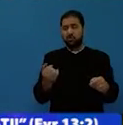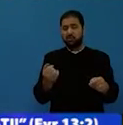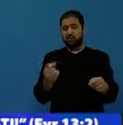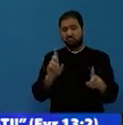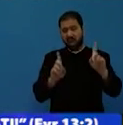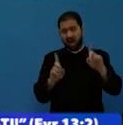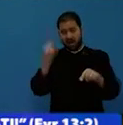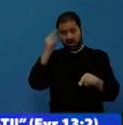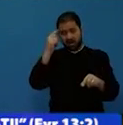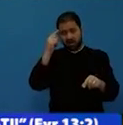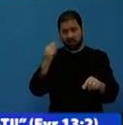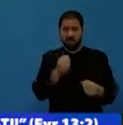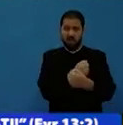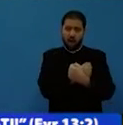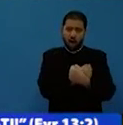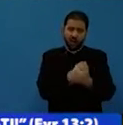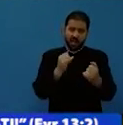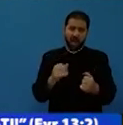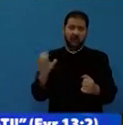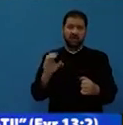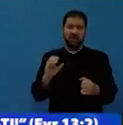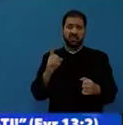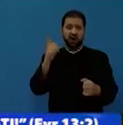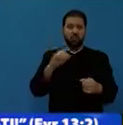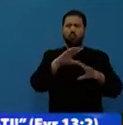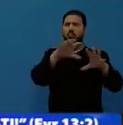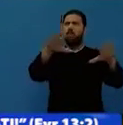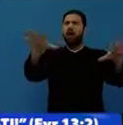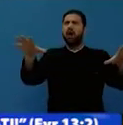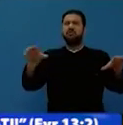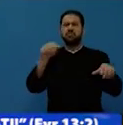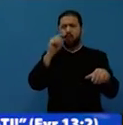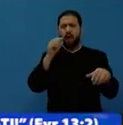sau iubirea, în acest caz, a unor mase întregi de oameni?